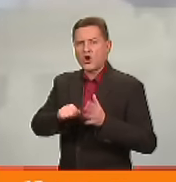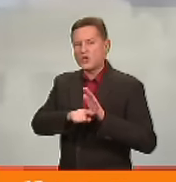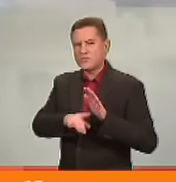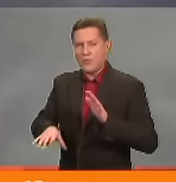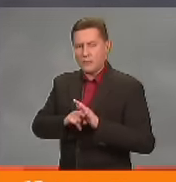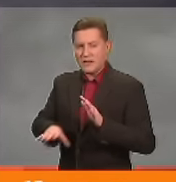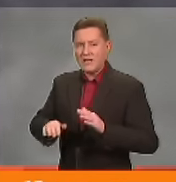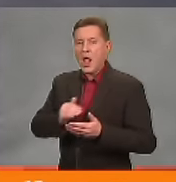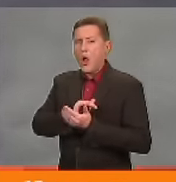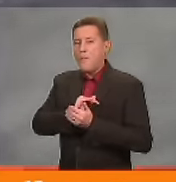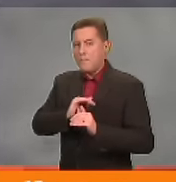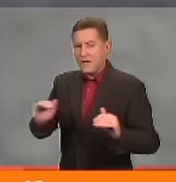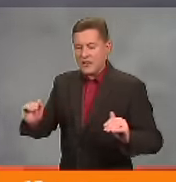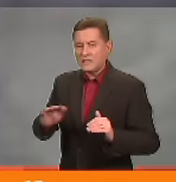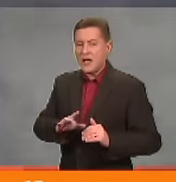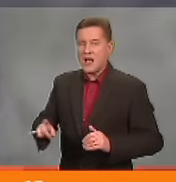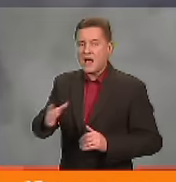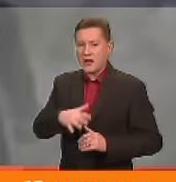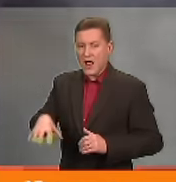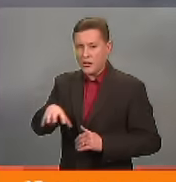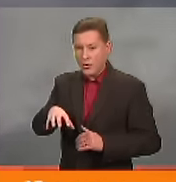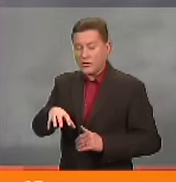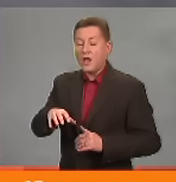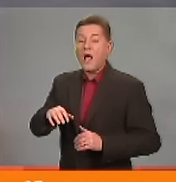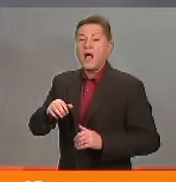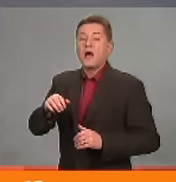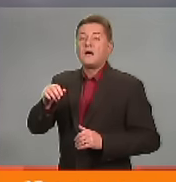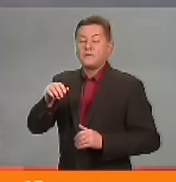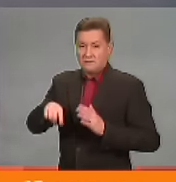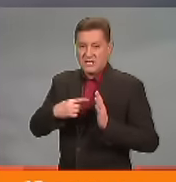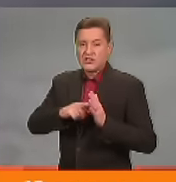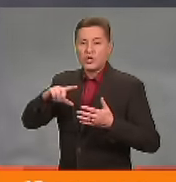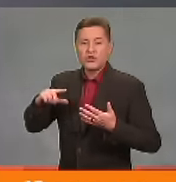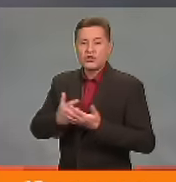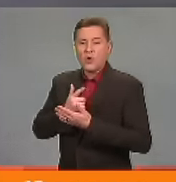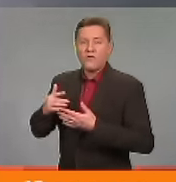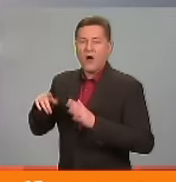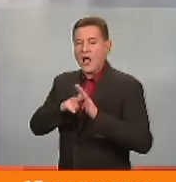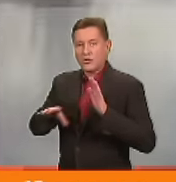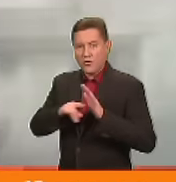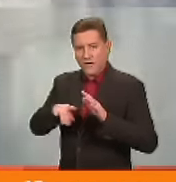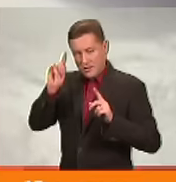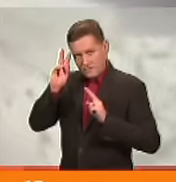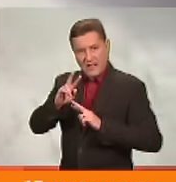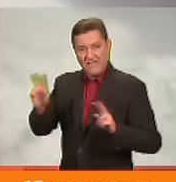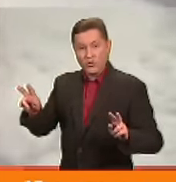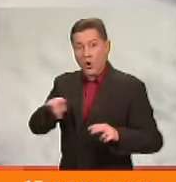Алеппо. Вперше після кількох тижнів тиші, саме сьогодні місто знову атакувала невідома